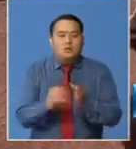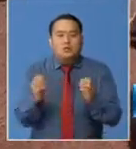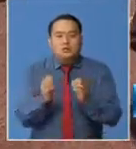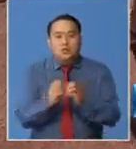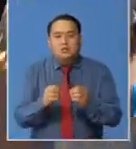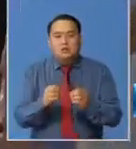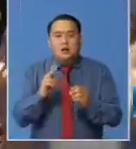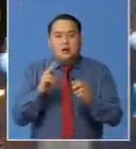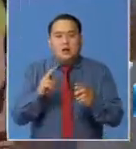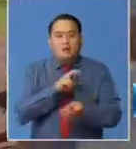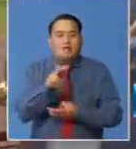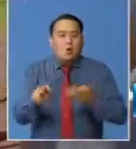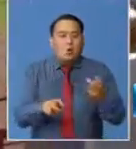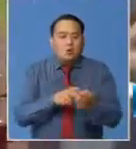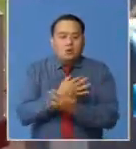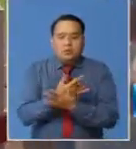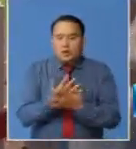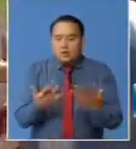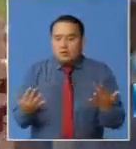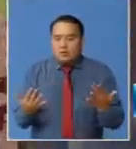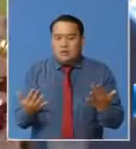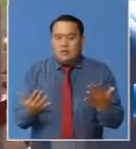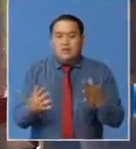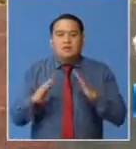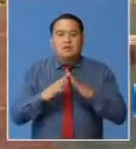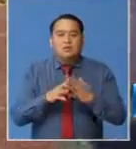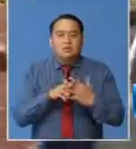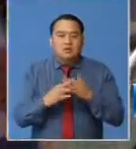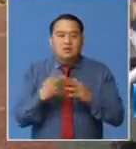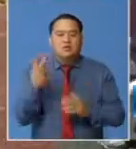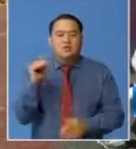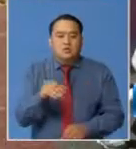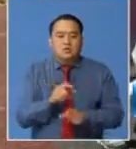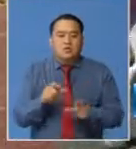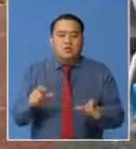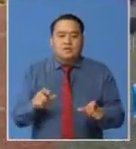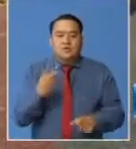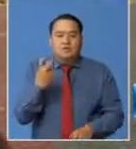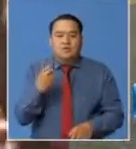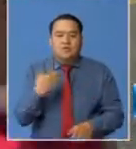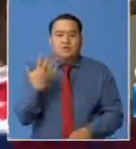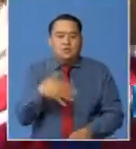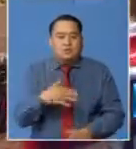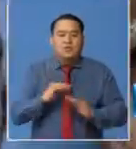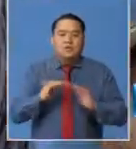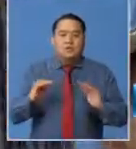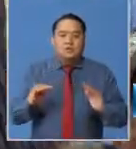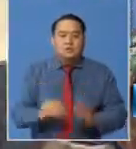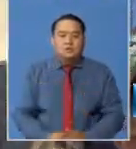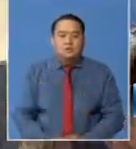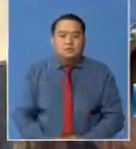десятка качель, горок и прочих снарядов. Всего в селе проживает свыше 2000 человек, из них более 250 дети.